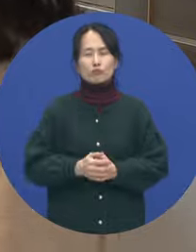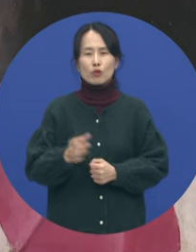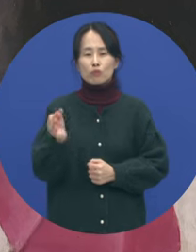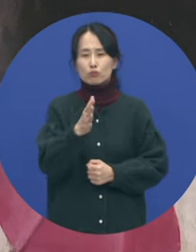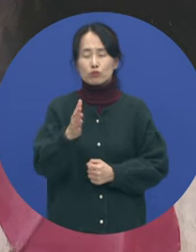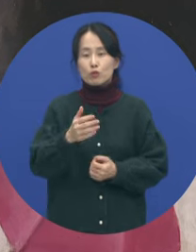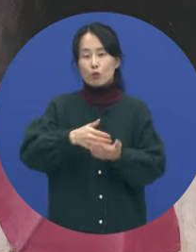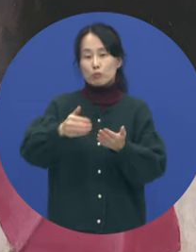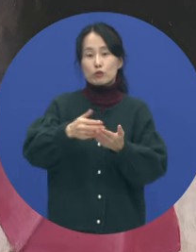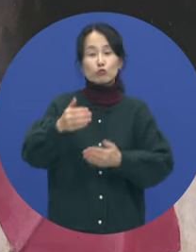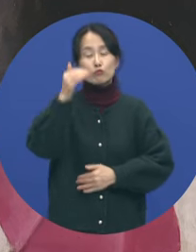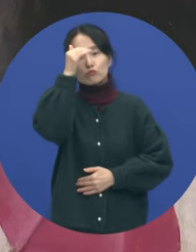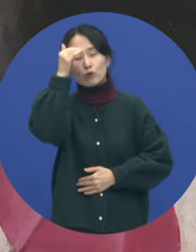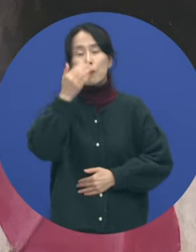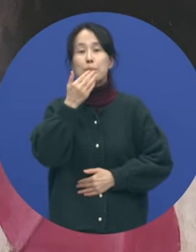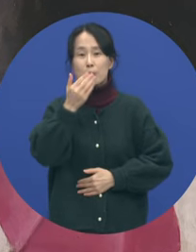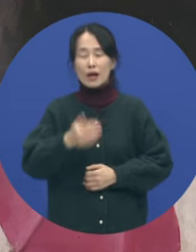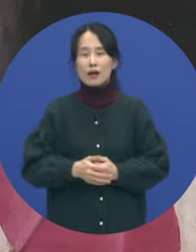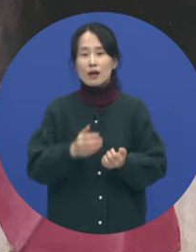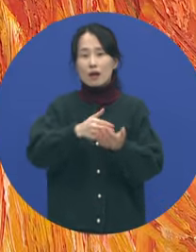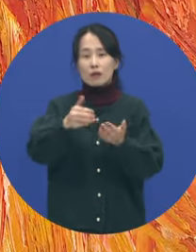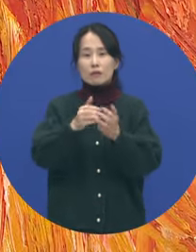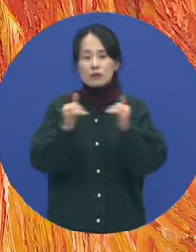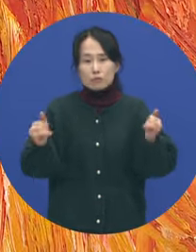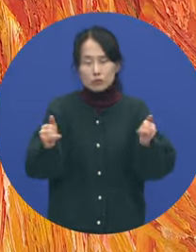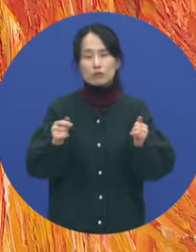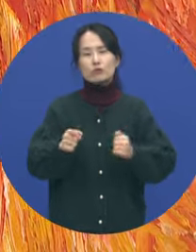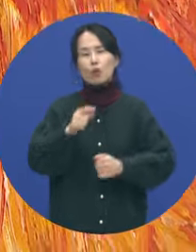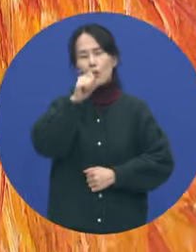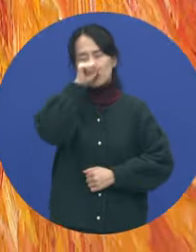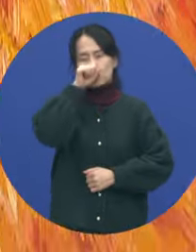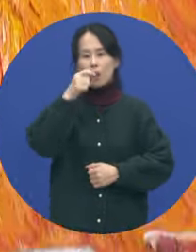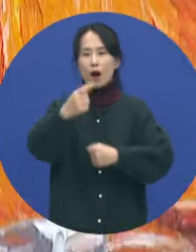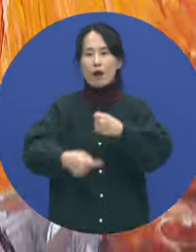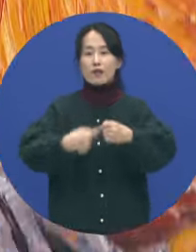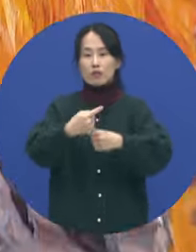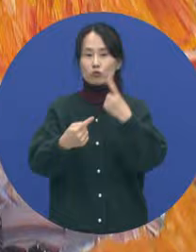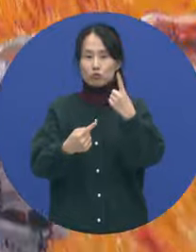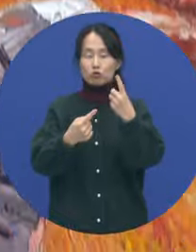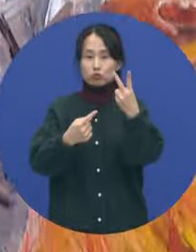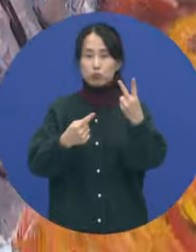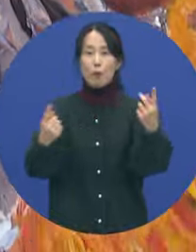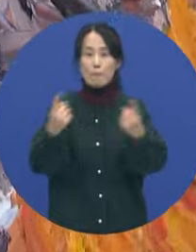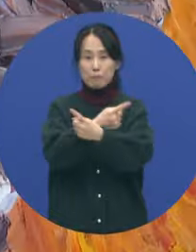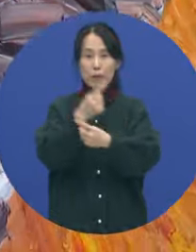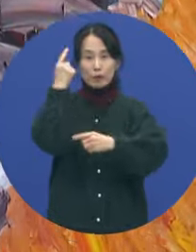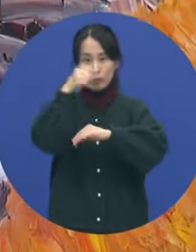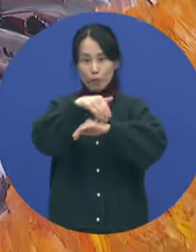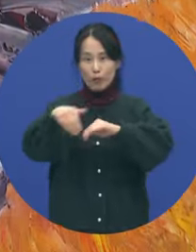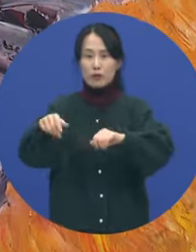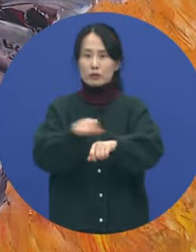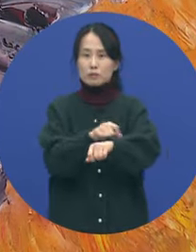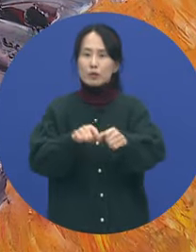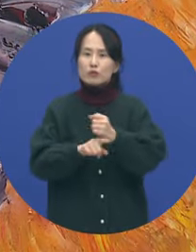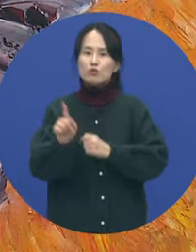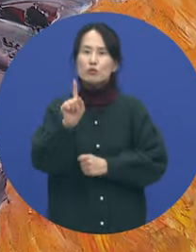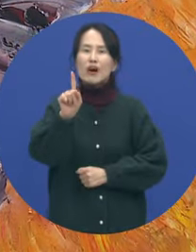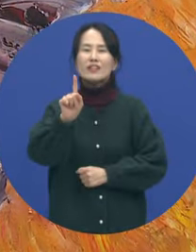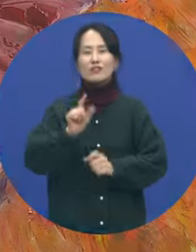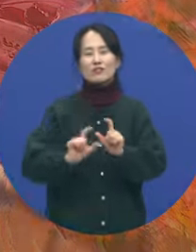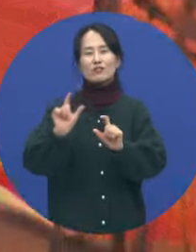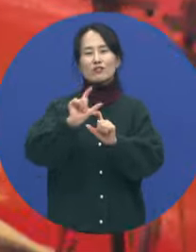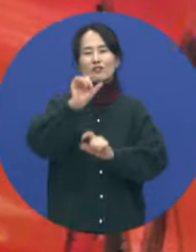미술 전시를 즐길 수 있는데 작품들은 상하반기로 나눠 바꿀 예정입니다. 이번 전시가 특별한 이유는 한 가지 더